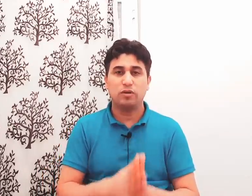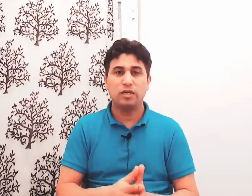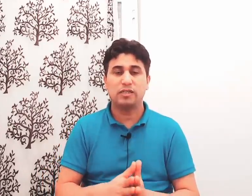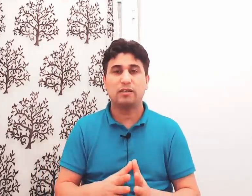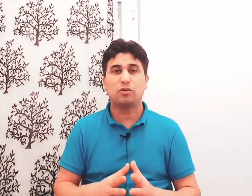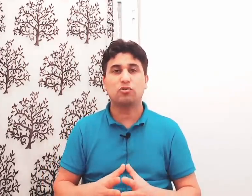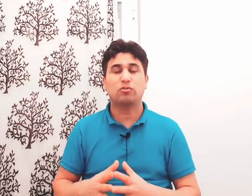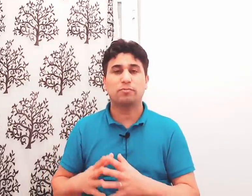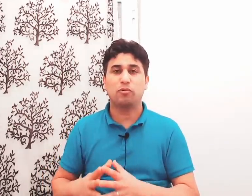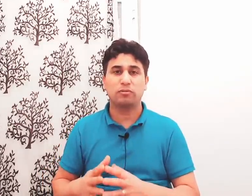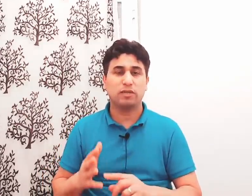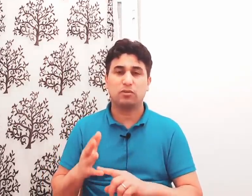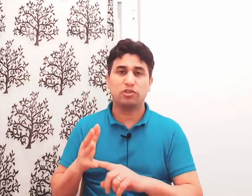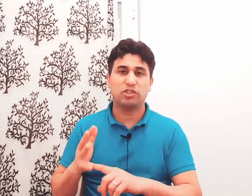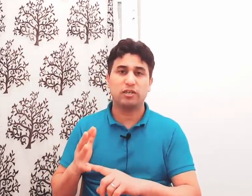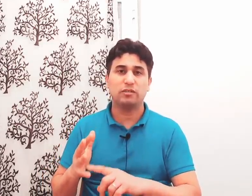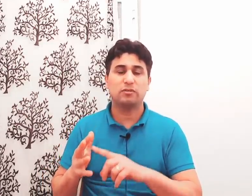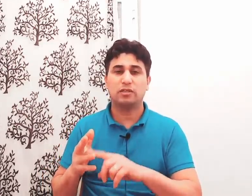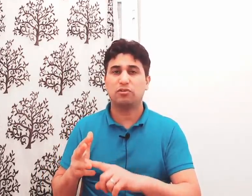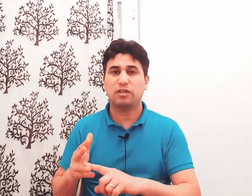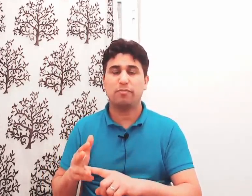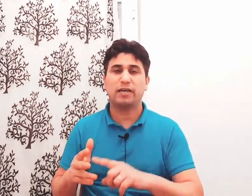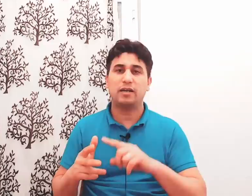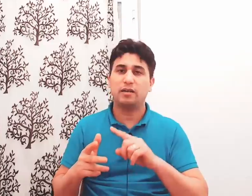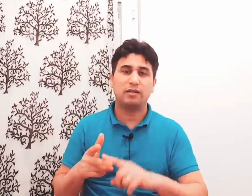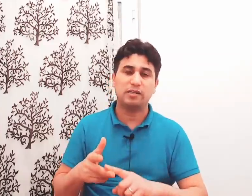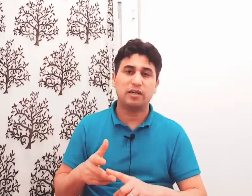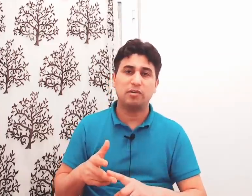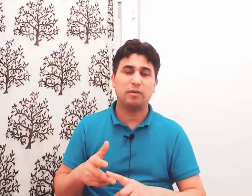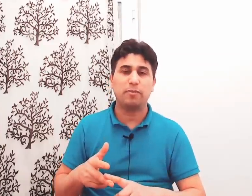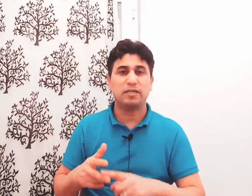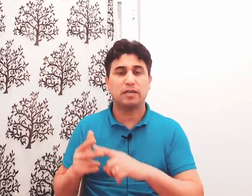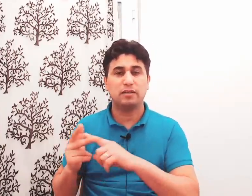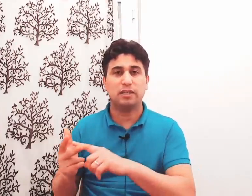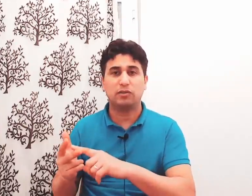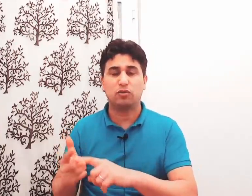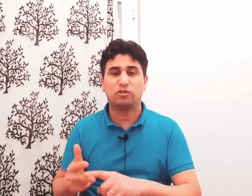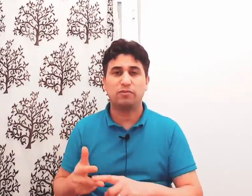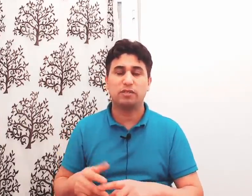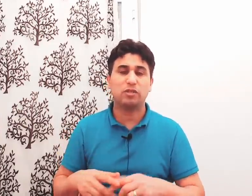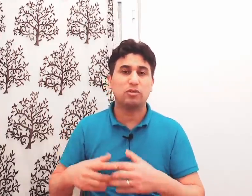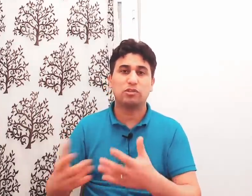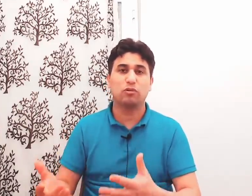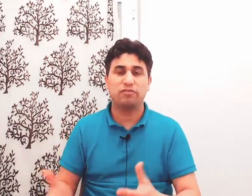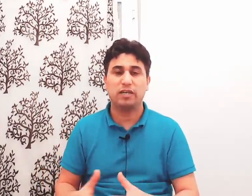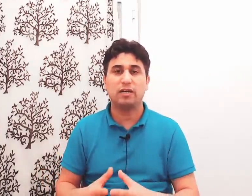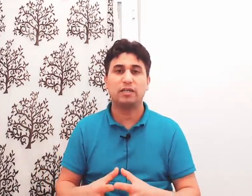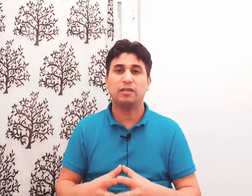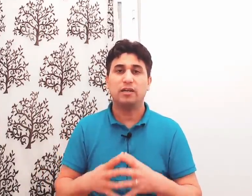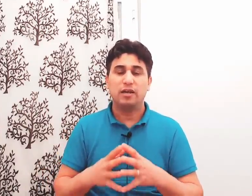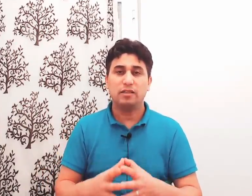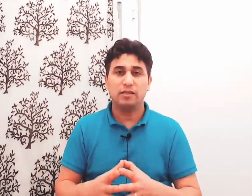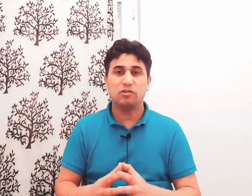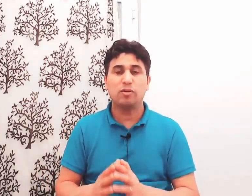اللي كاين. والناس اللي غادي يخرجوا يديروا سبور غتخرج تجري، غتخرج دير بيكالا، الناس اللي قريبة من البلايا كذلك يقدروا يديروا يمشيو يديروا السورف إلى